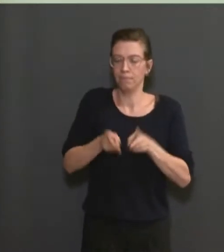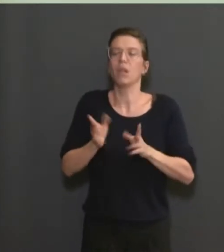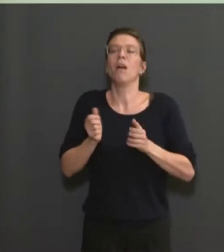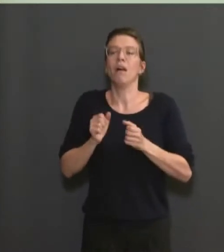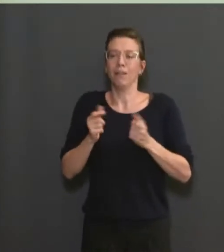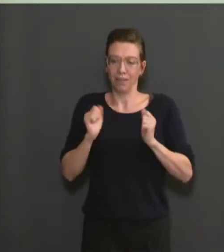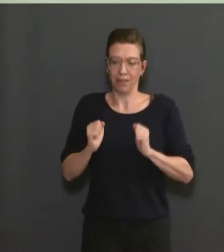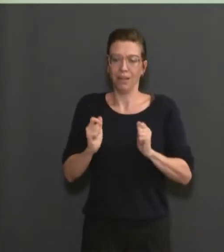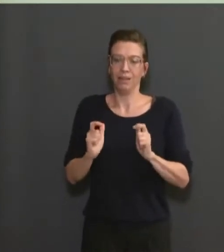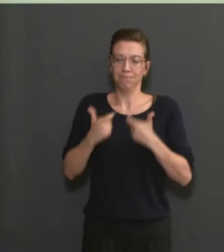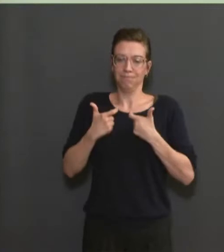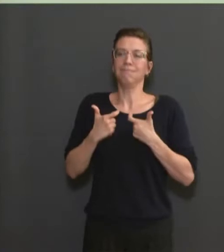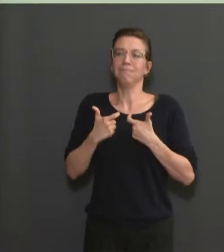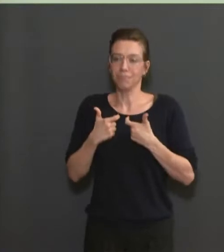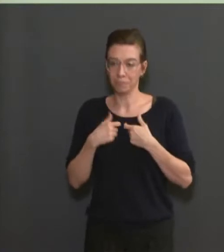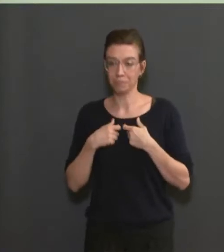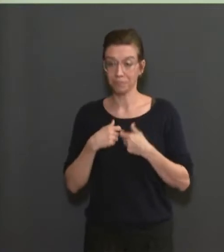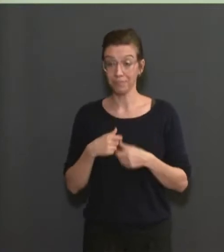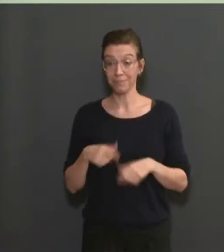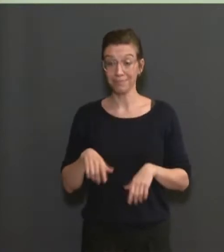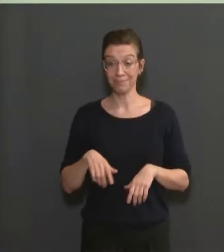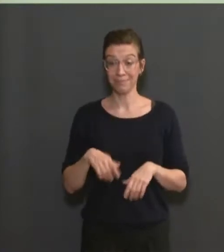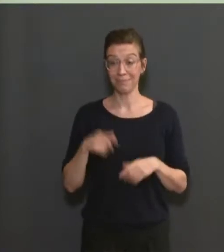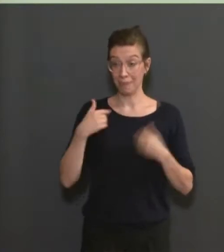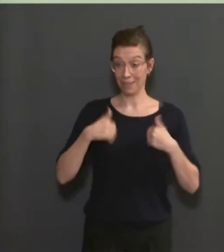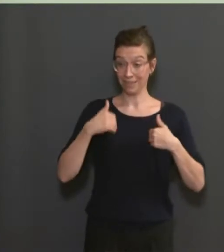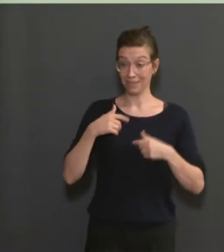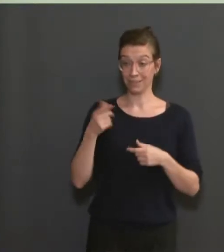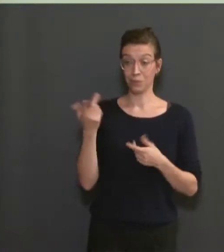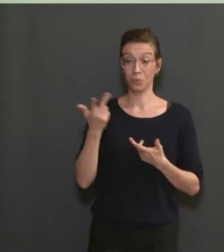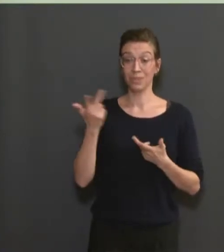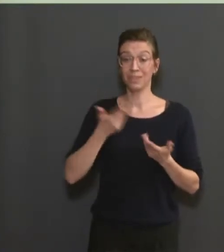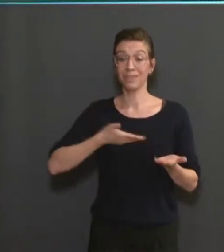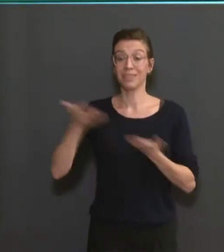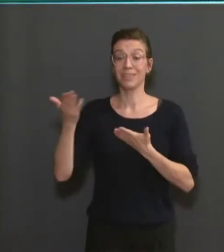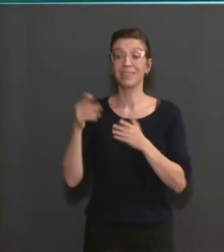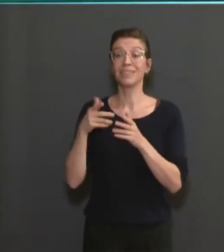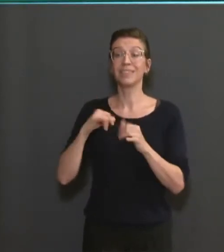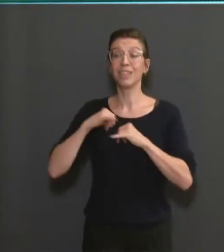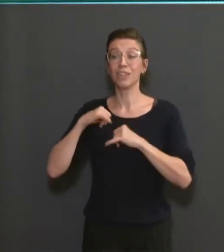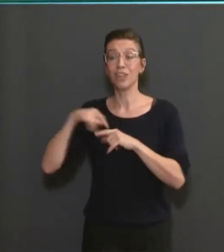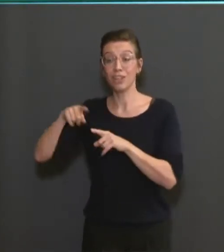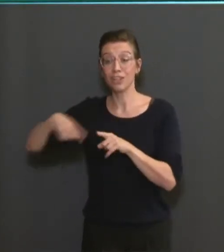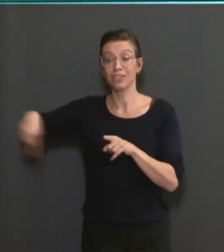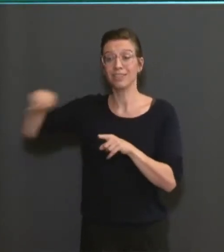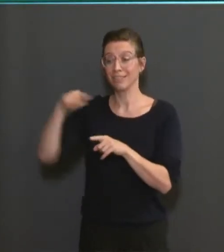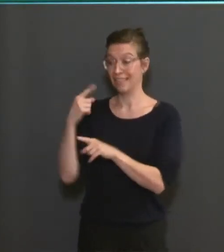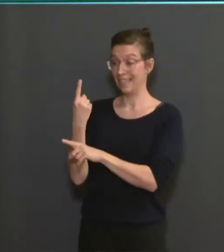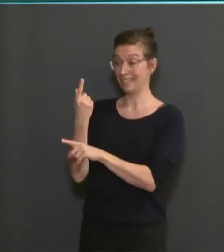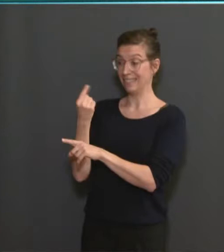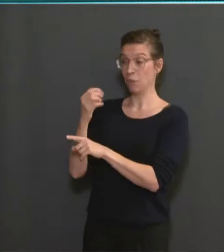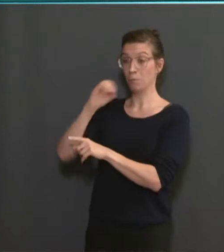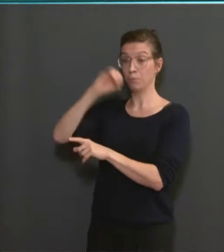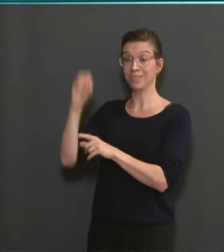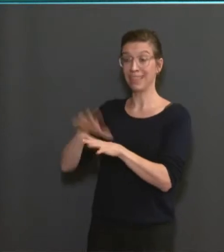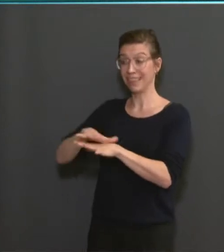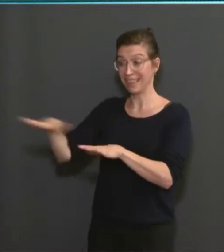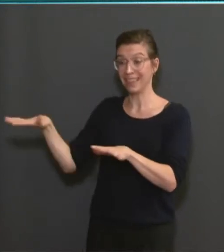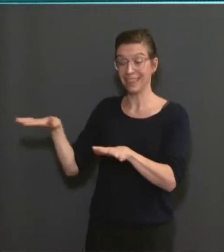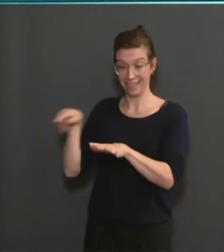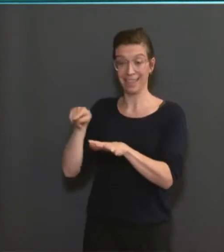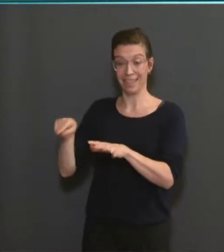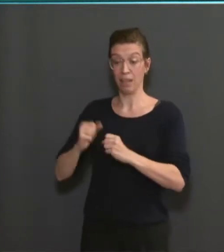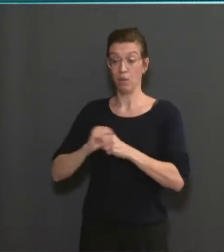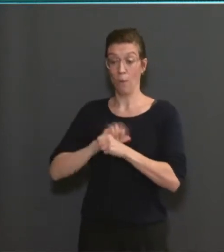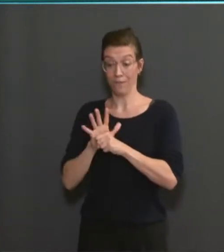71% van de gehospitaliseerde COVID-patiënten had ten minste 1 onderliggend gezondheidsprobleem.